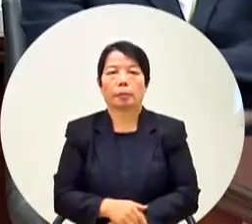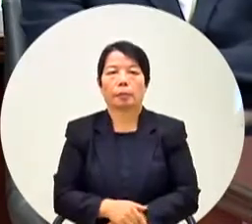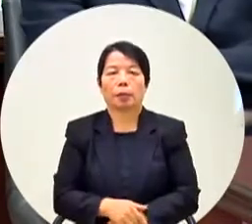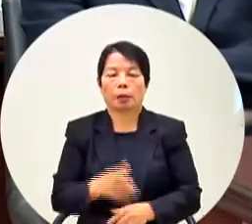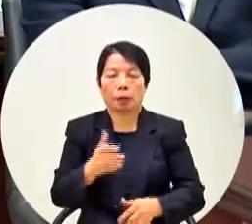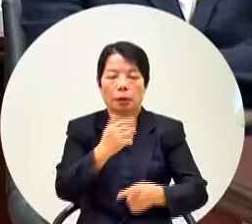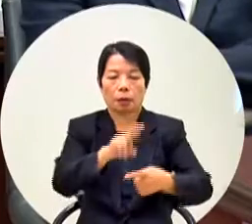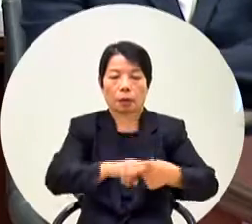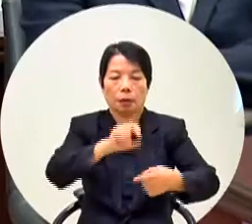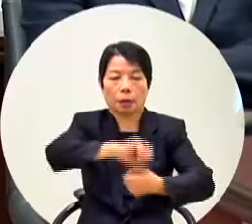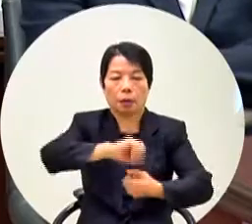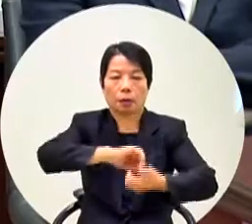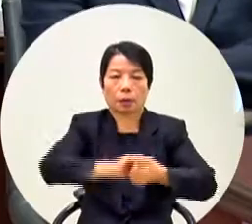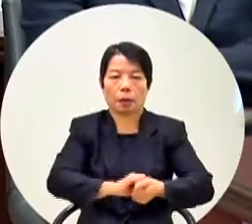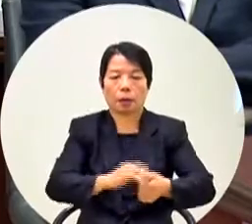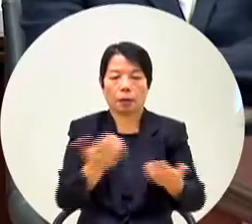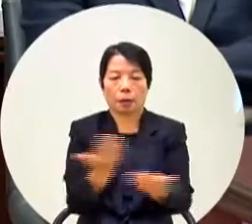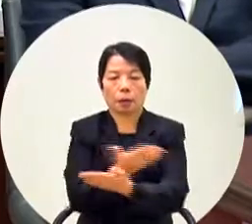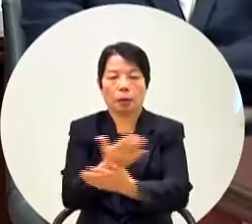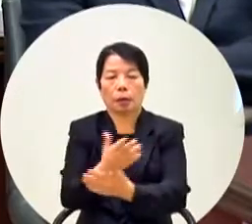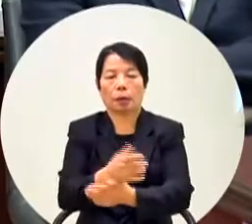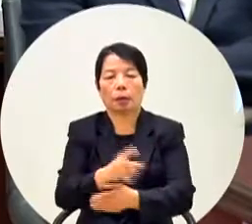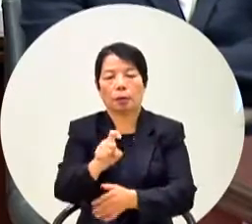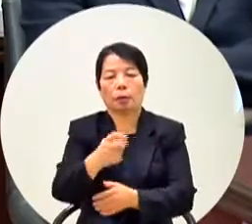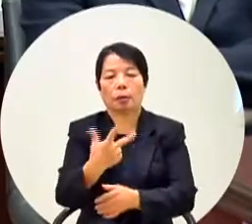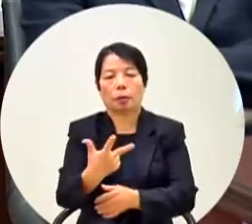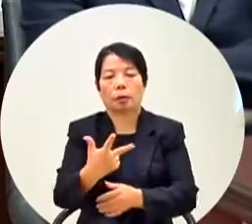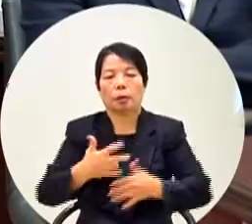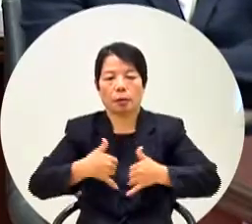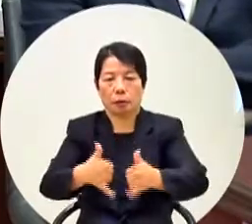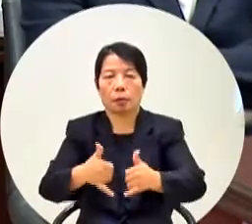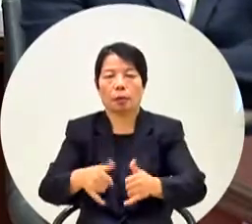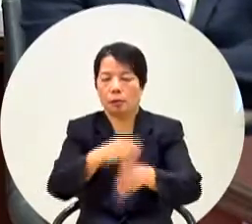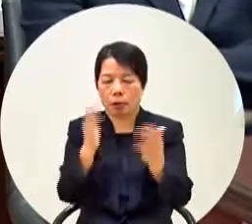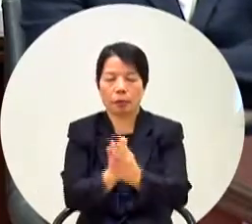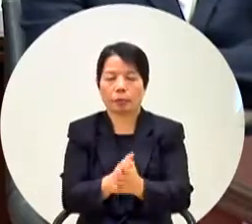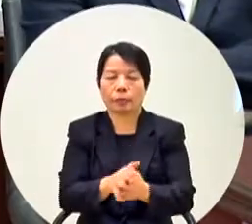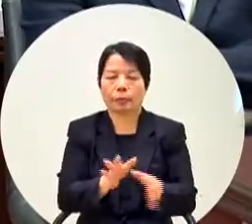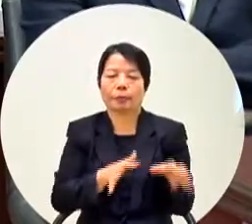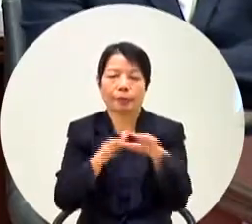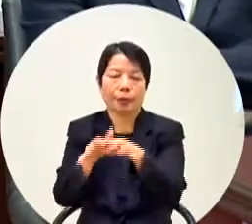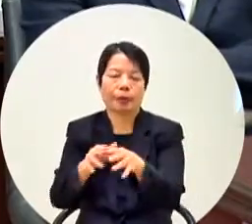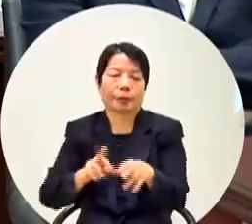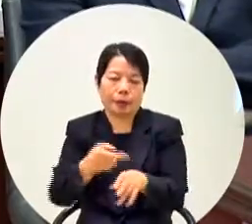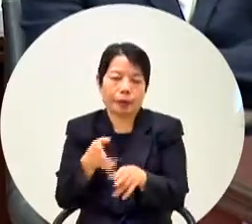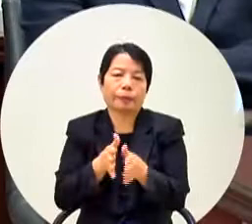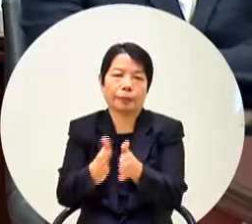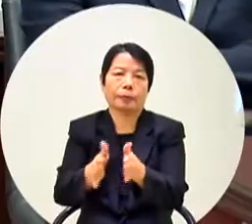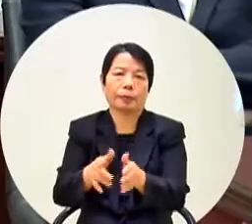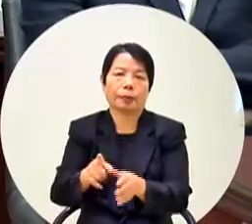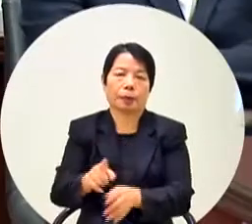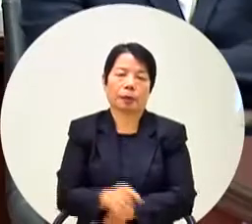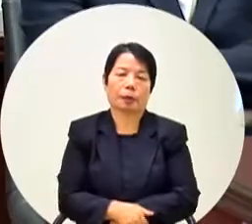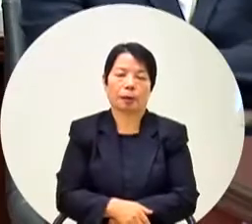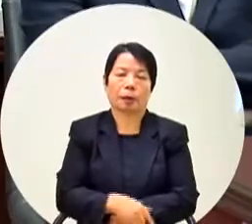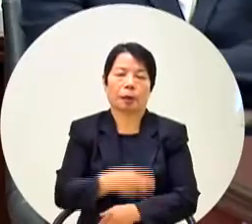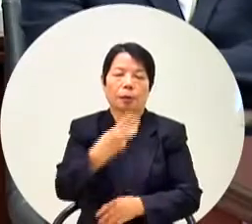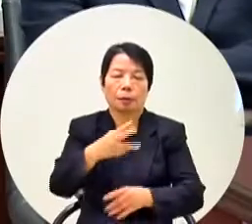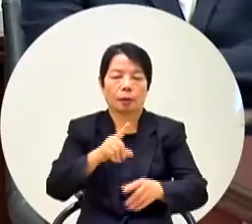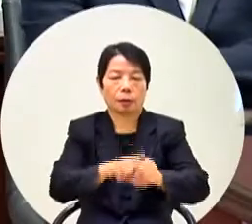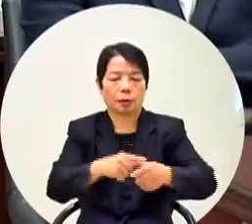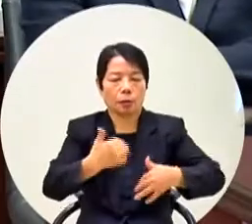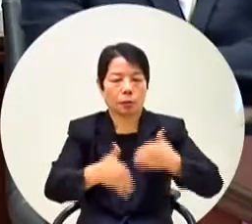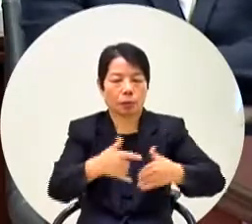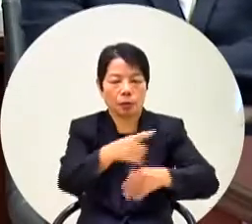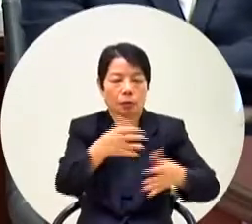庭啊，即摆已经取代台十七线啦吼、哦，大家拢走去抓。当初因为三中心伫遐咧兴建，所